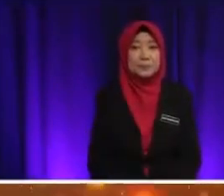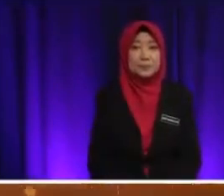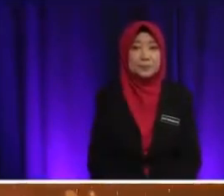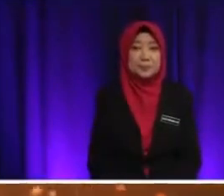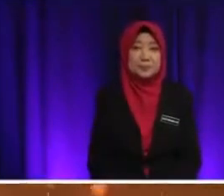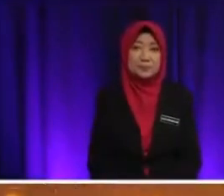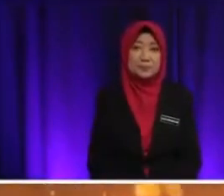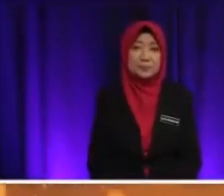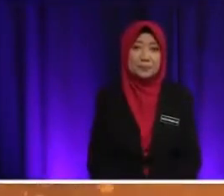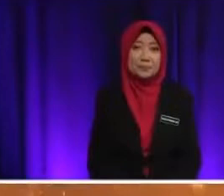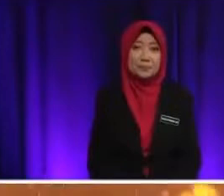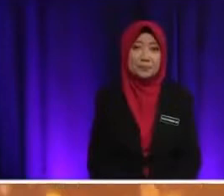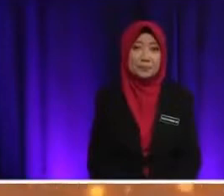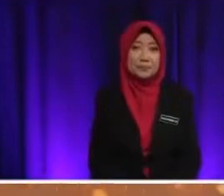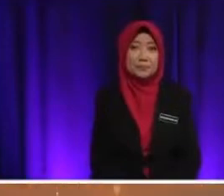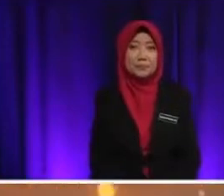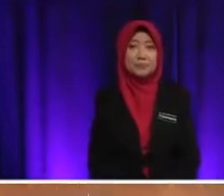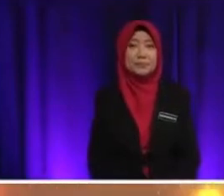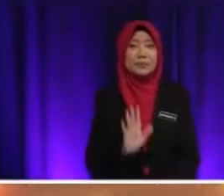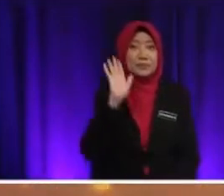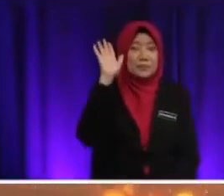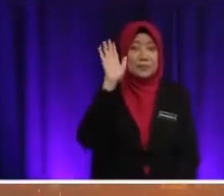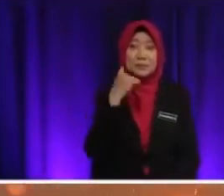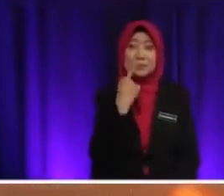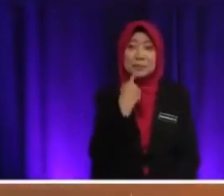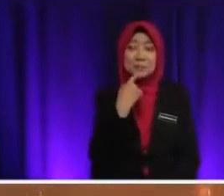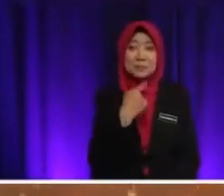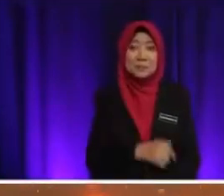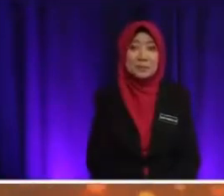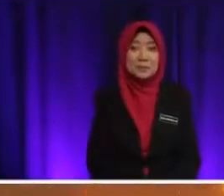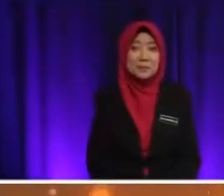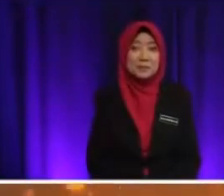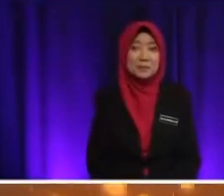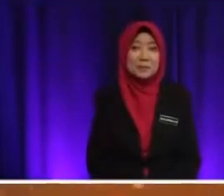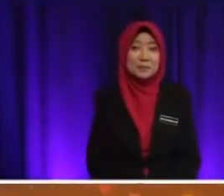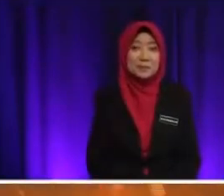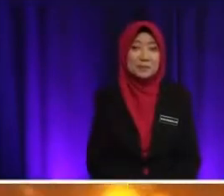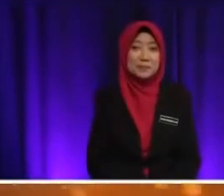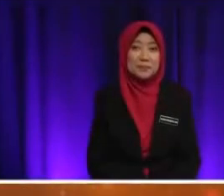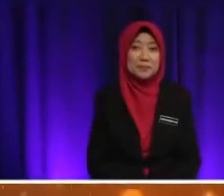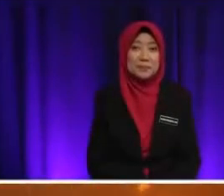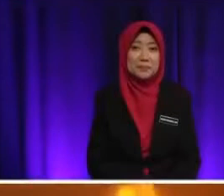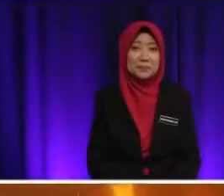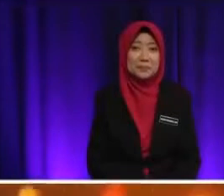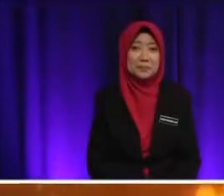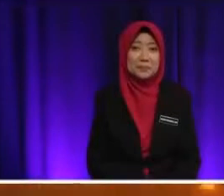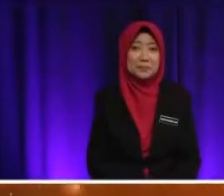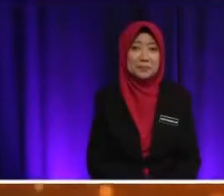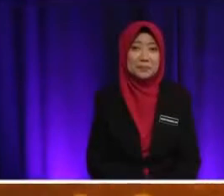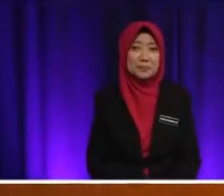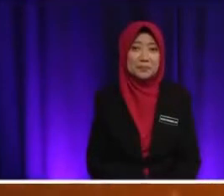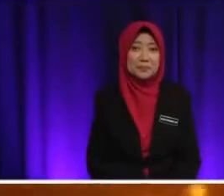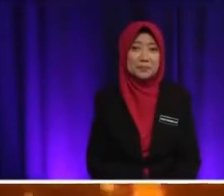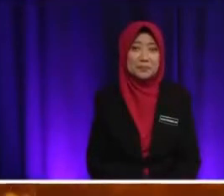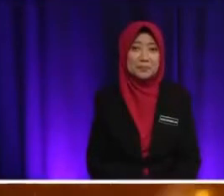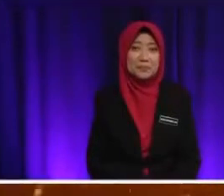siapa nak jawab yang kedua? Okey, tangkat tangan. Okey. Siapa nak jawab? Siapa nak buka suara ni? Nak kena tunjuk. Okey,